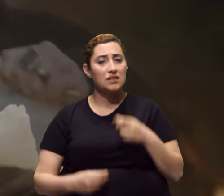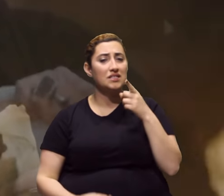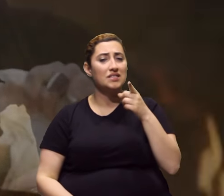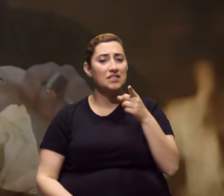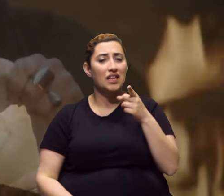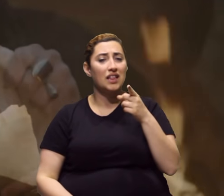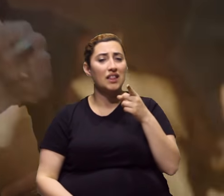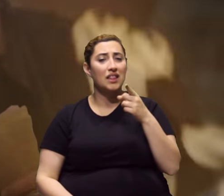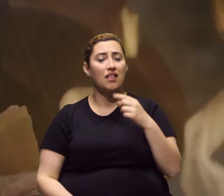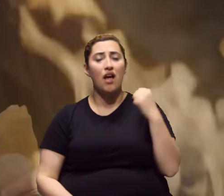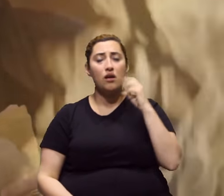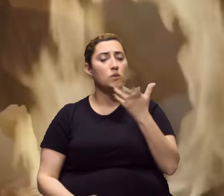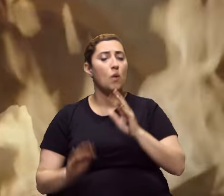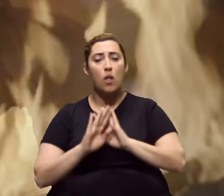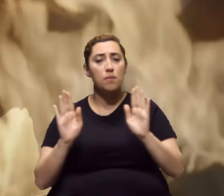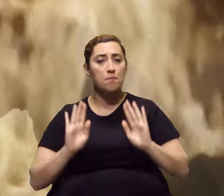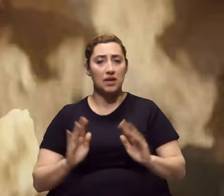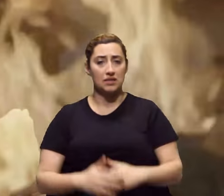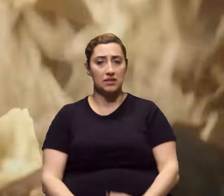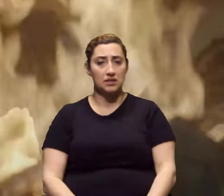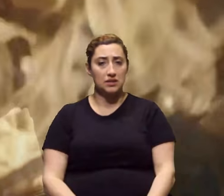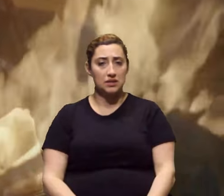senden yüzüm döndürmez.